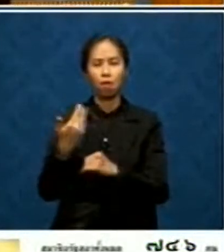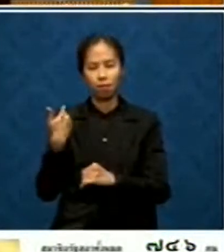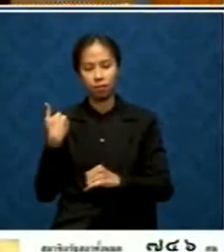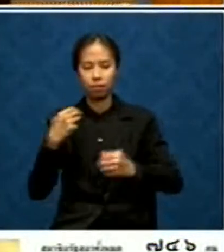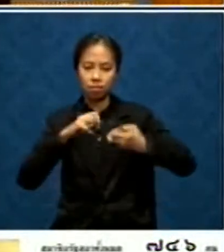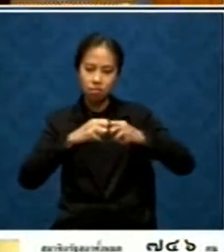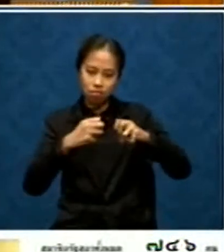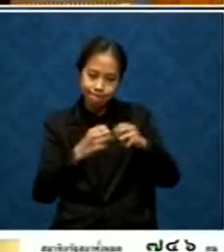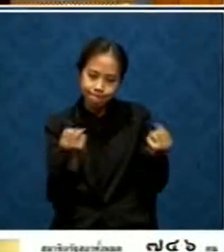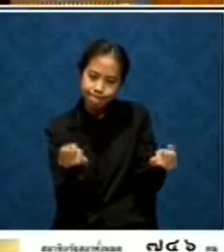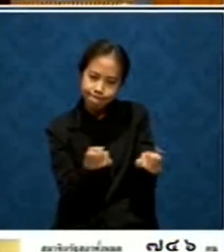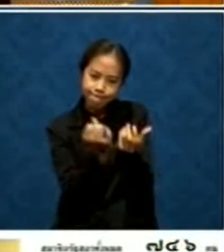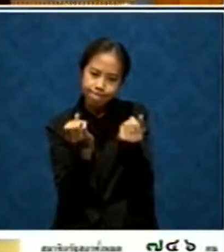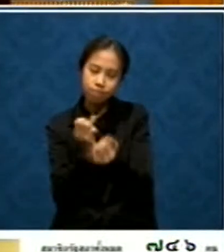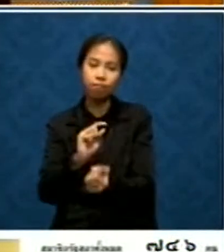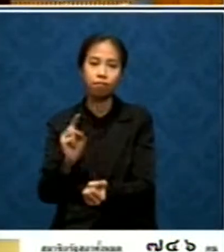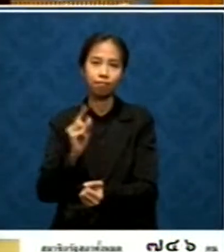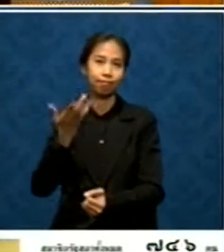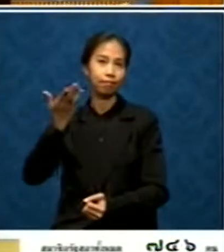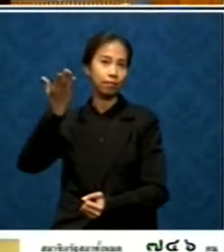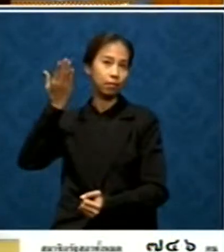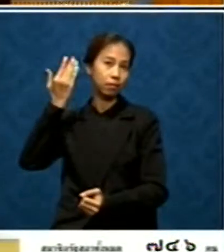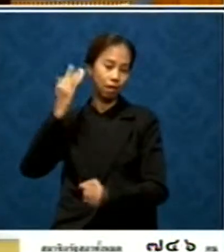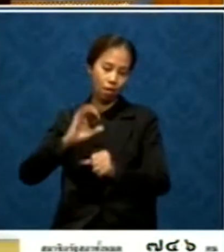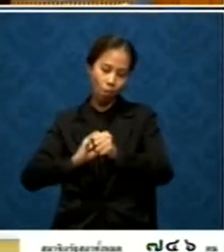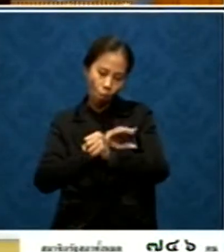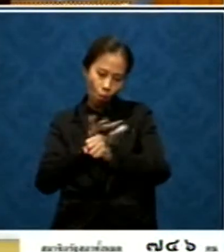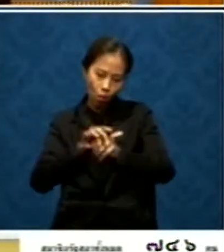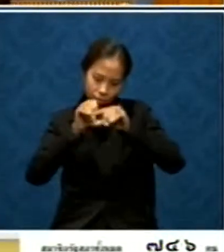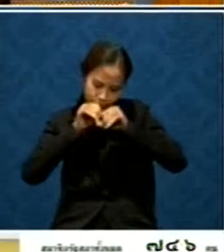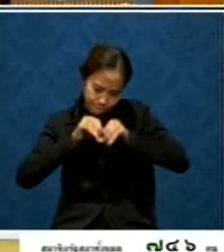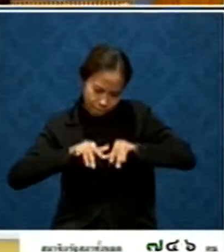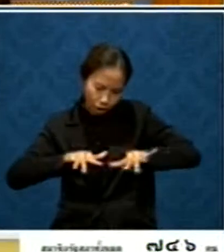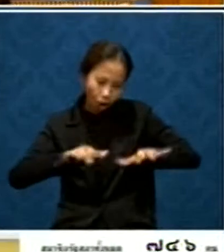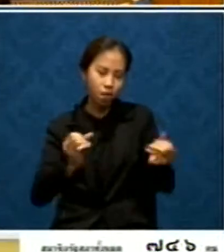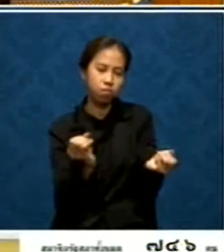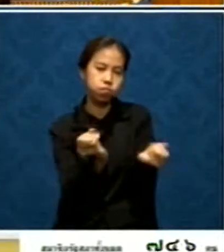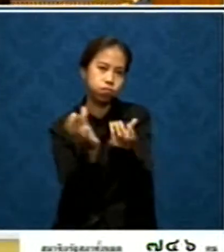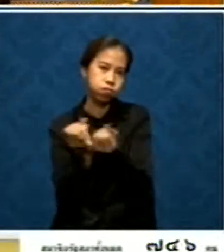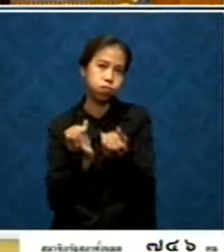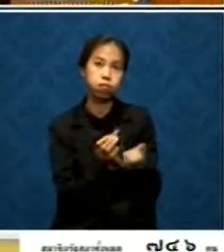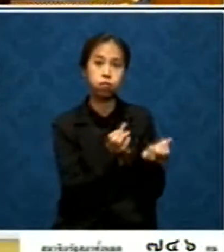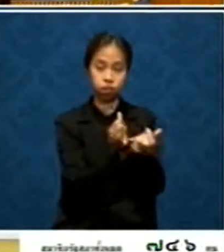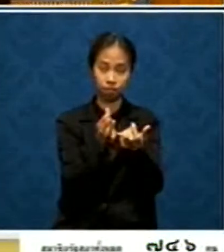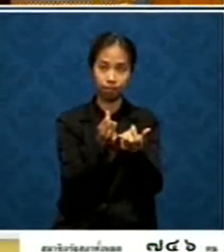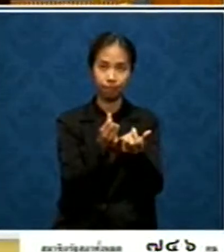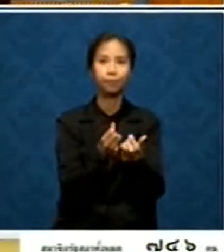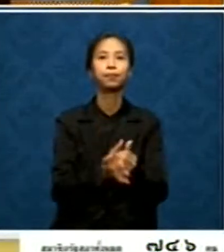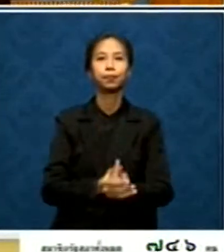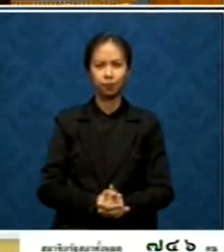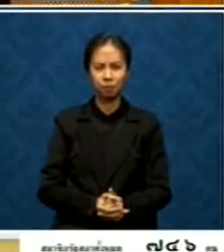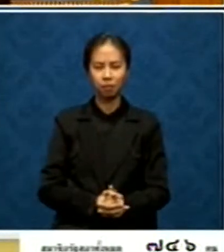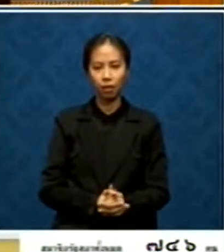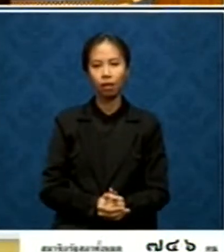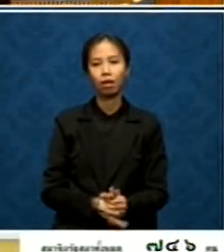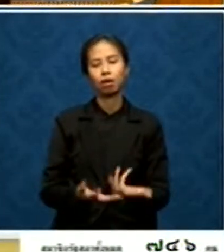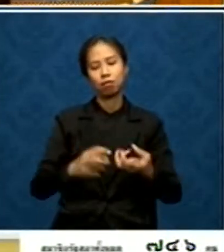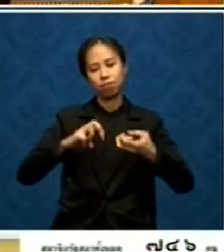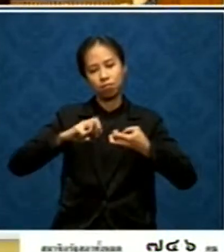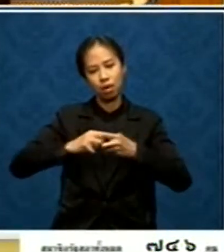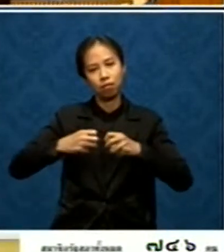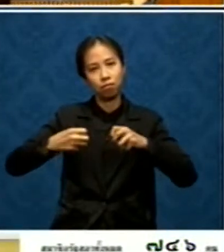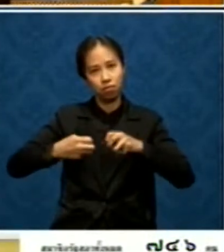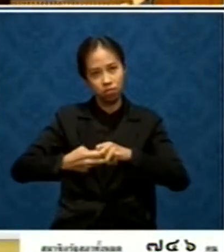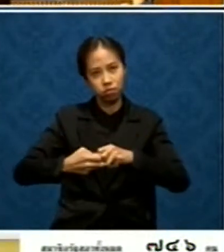เติมจากสถานการณ์การแพร่ระบาดของโรคติดต่อเชื้อไวรัสโคโรนา2019ที่ทำให้กลายเป็นภาว